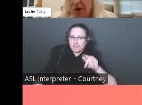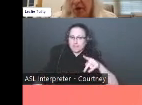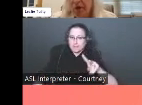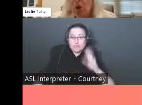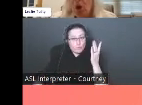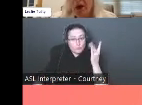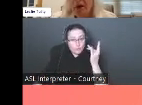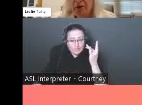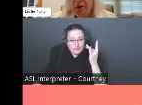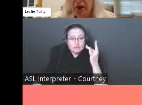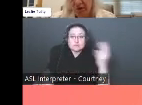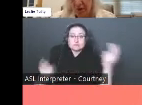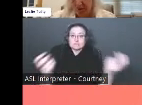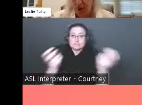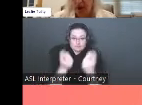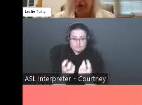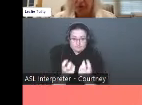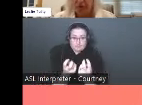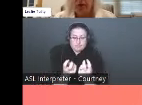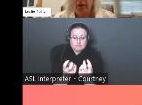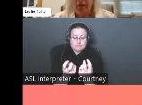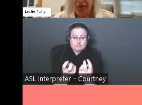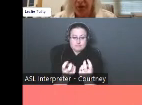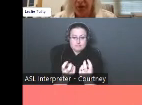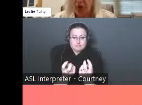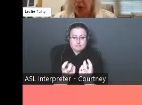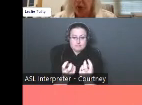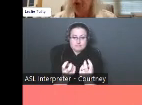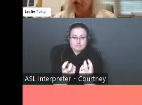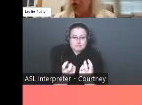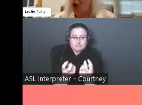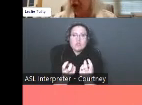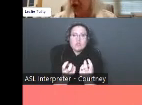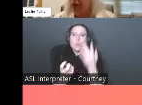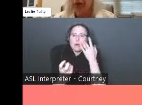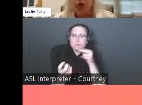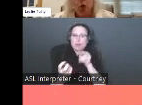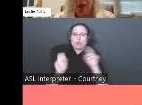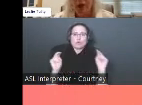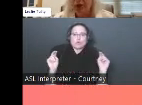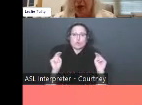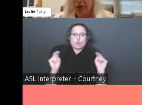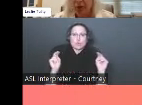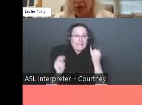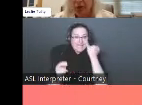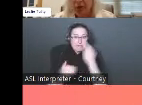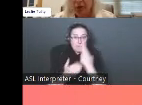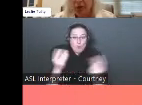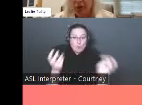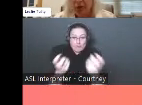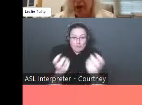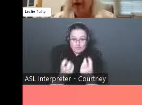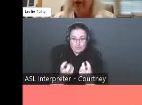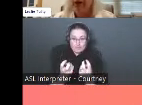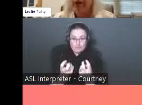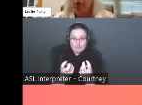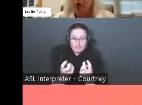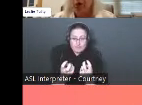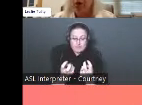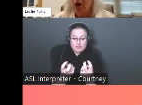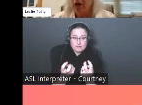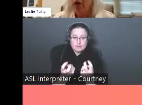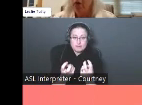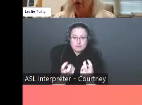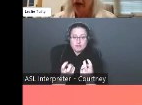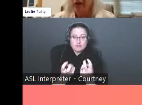violence conjugale lors de ces séances de counseling parce que l'idée, c'est qu'il y a une neutralité du thérapeute.